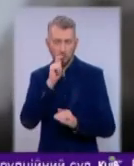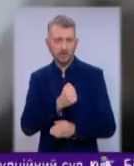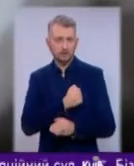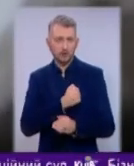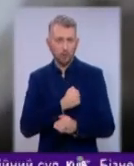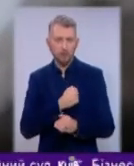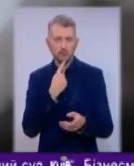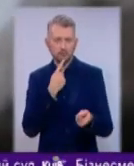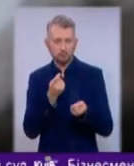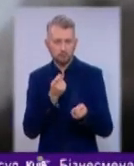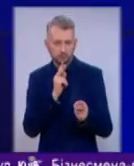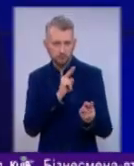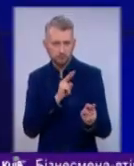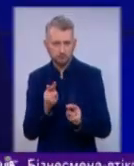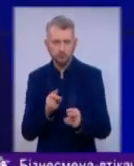втрачають пильності.